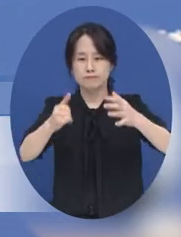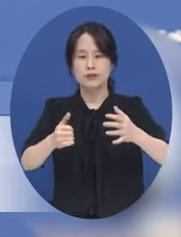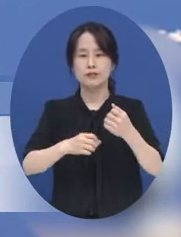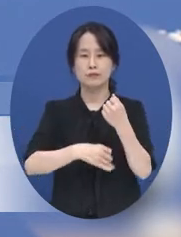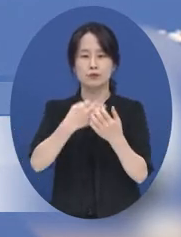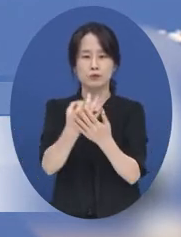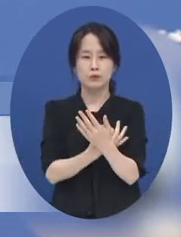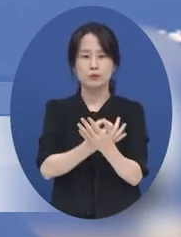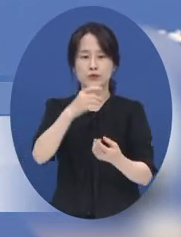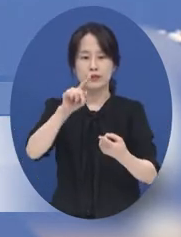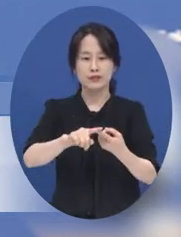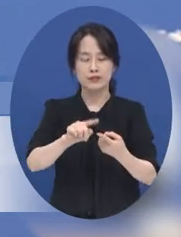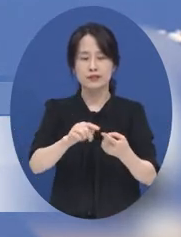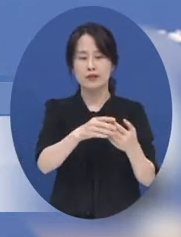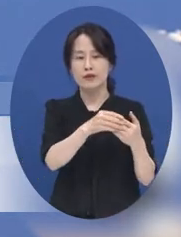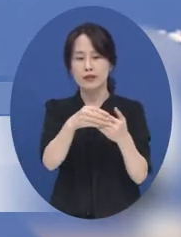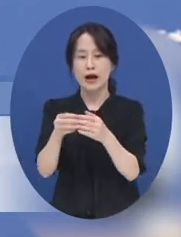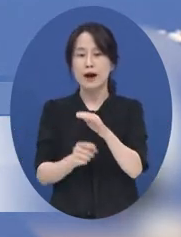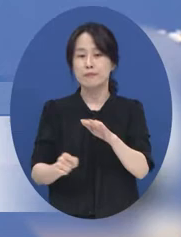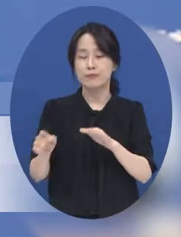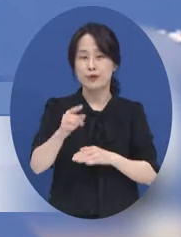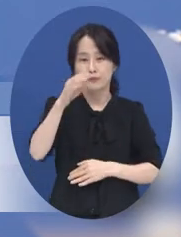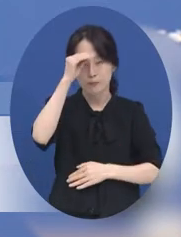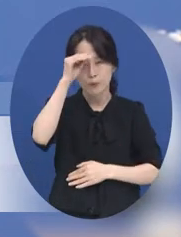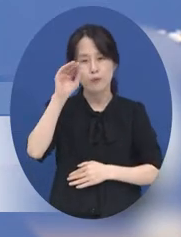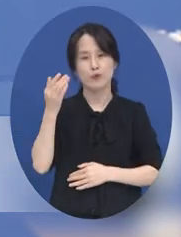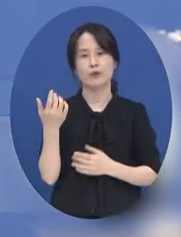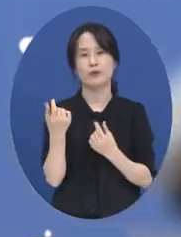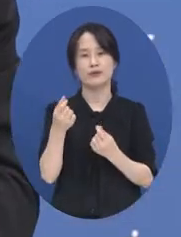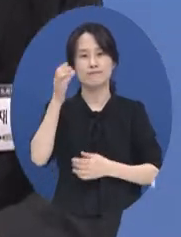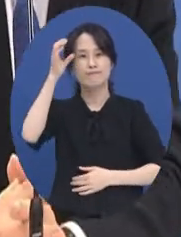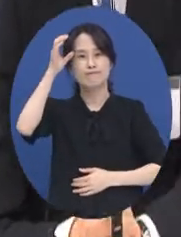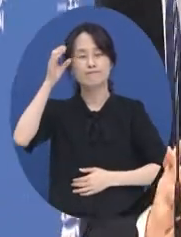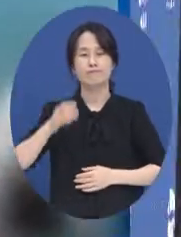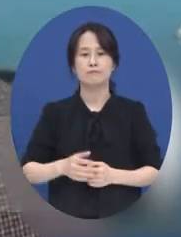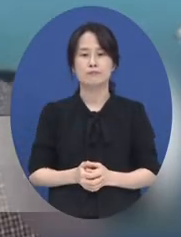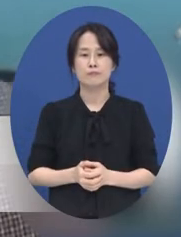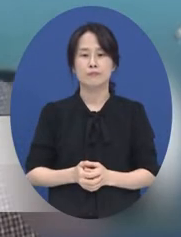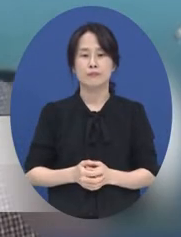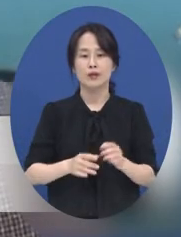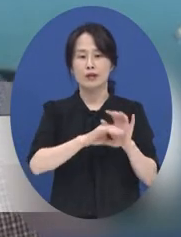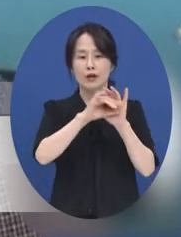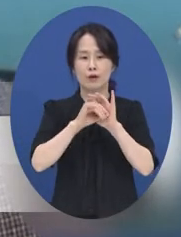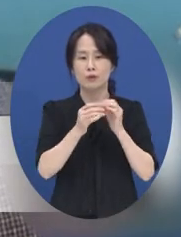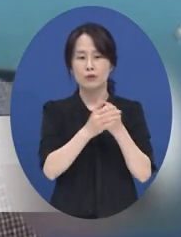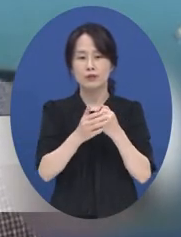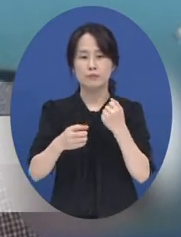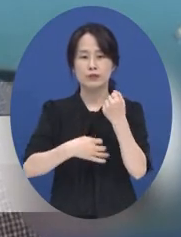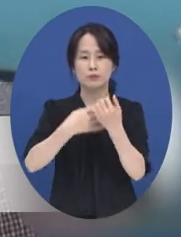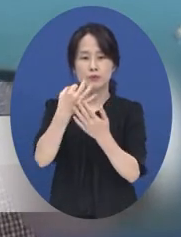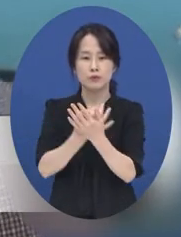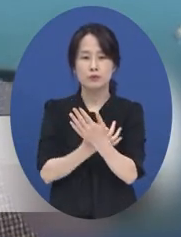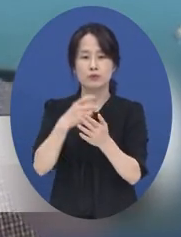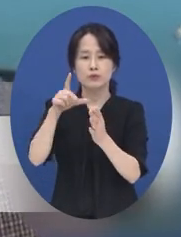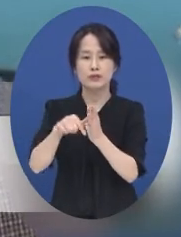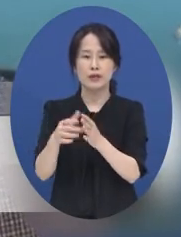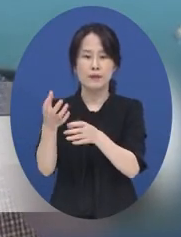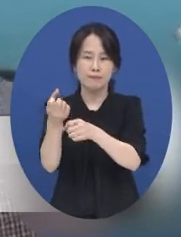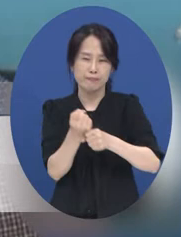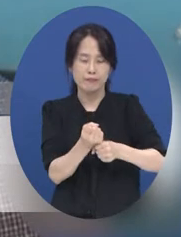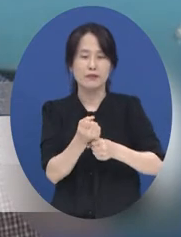세계에서 기본소득 논의를 이끌어가는 모범이 되지 않을까 기대하고요. 코로나19로 기본소득